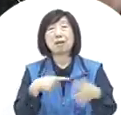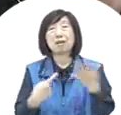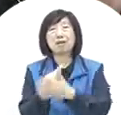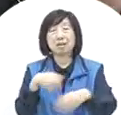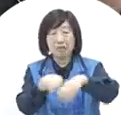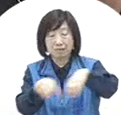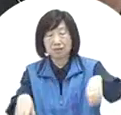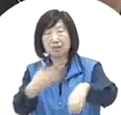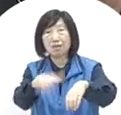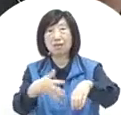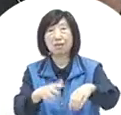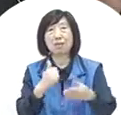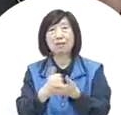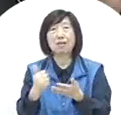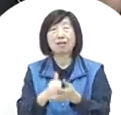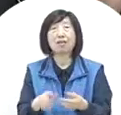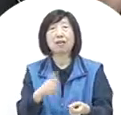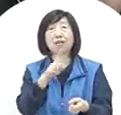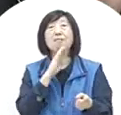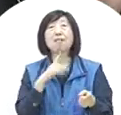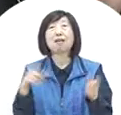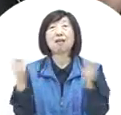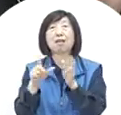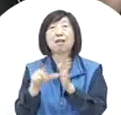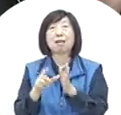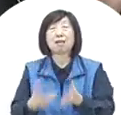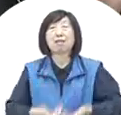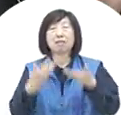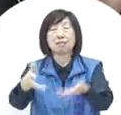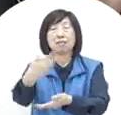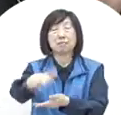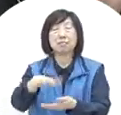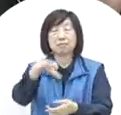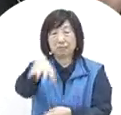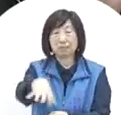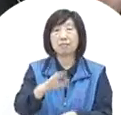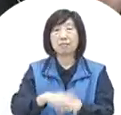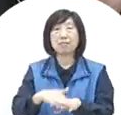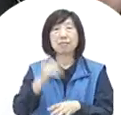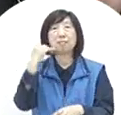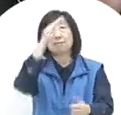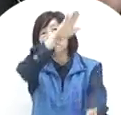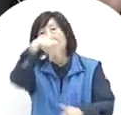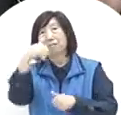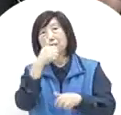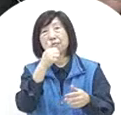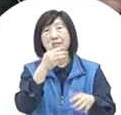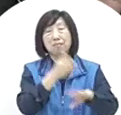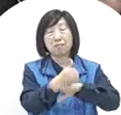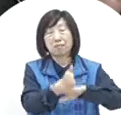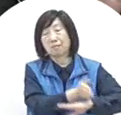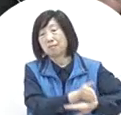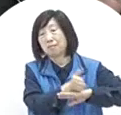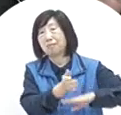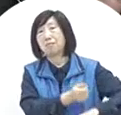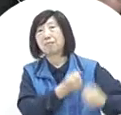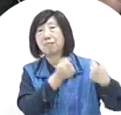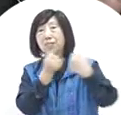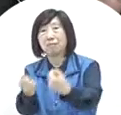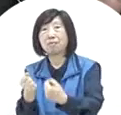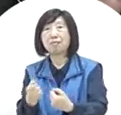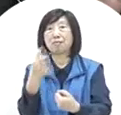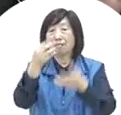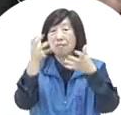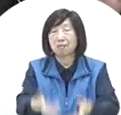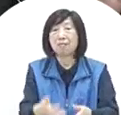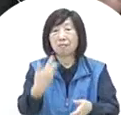临时供水站。 主席，好，临时供水站好。那我假设我们今天要叫水车送上山的话，请问要叫几吨的水